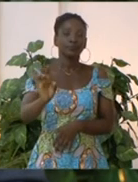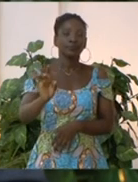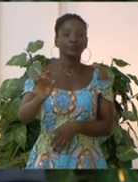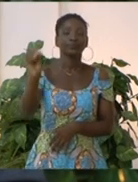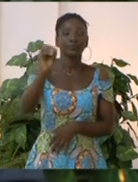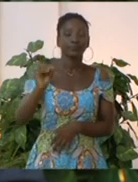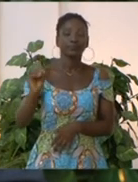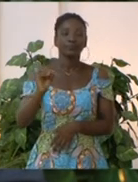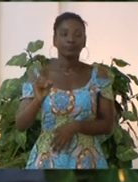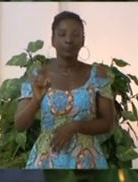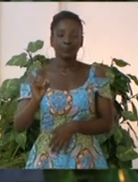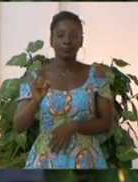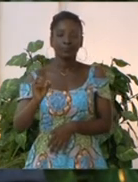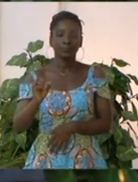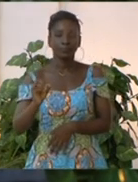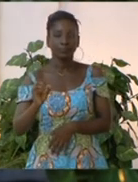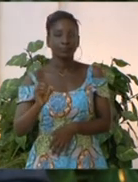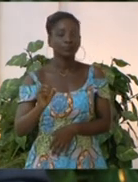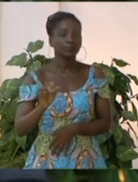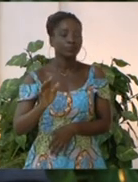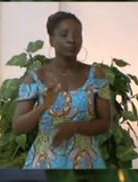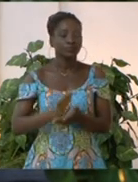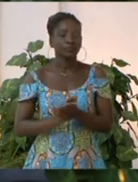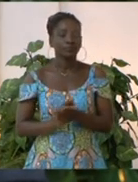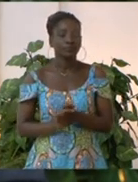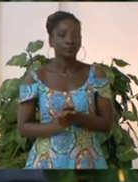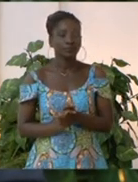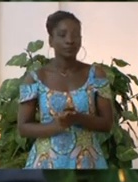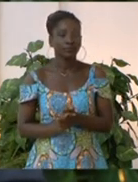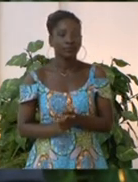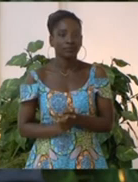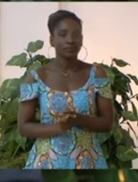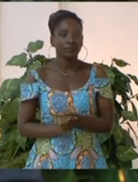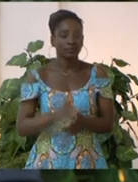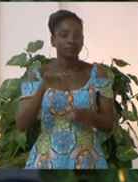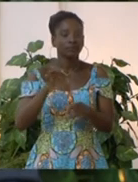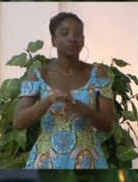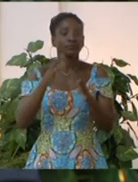suffrages exprimés ck 5620